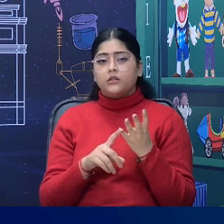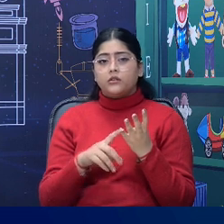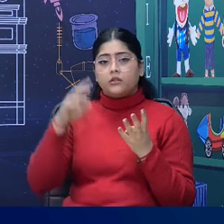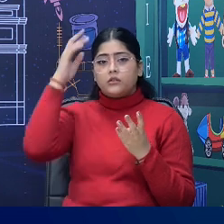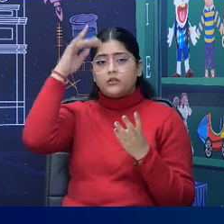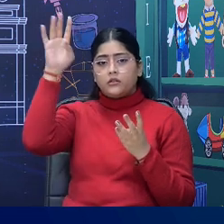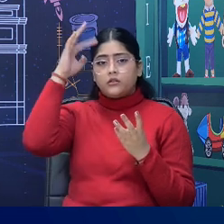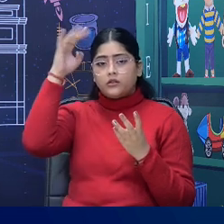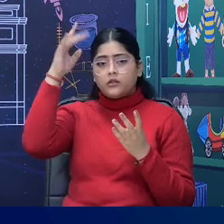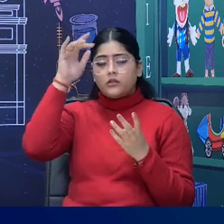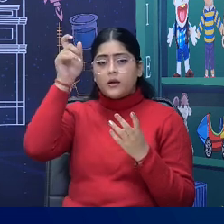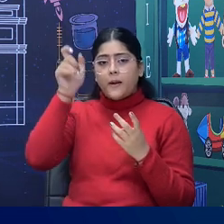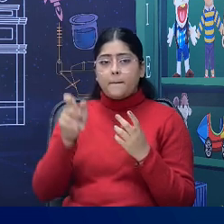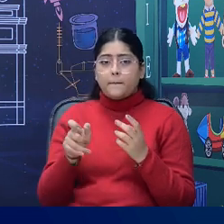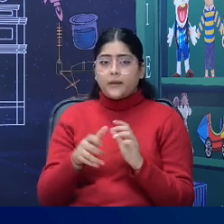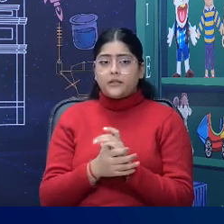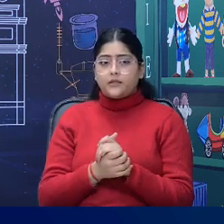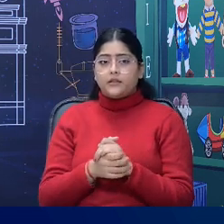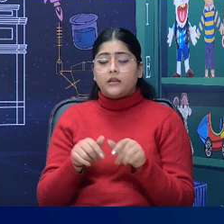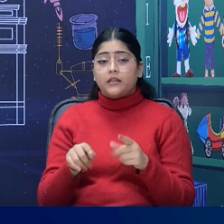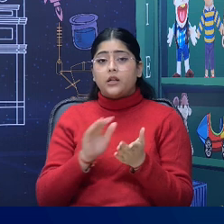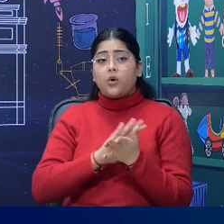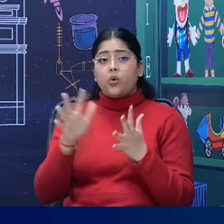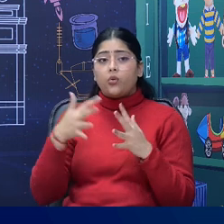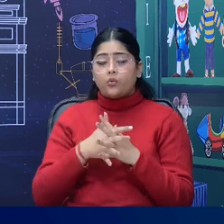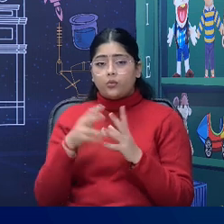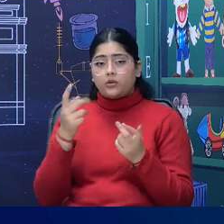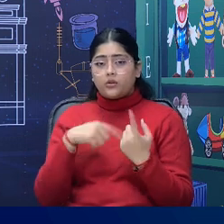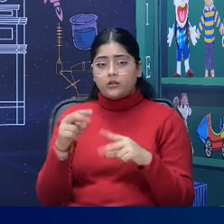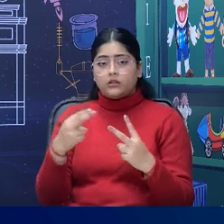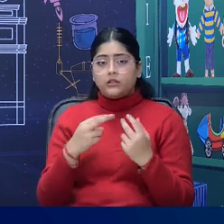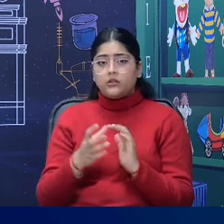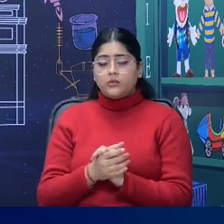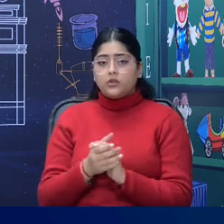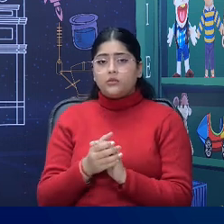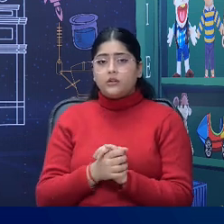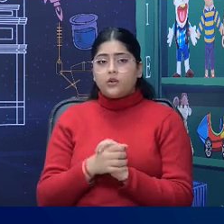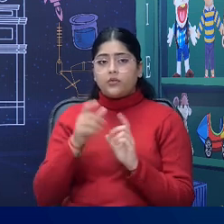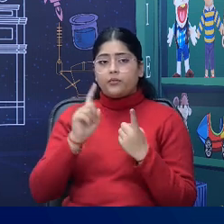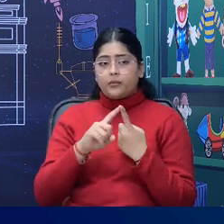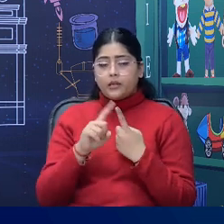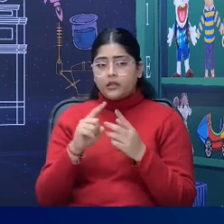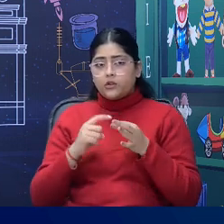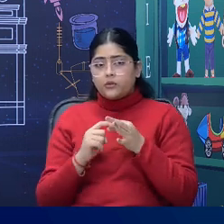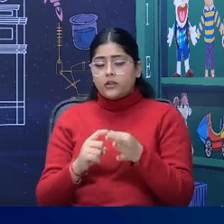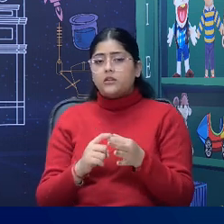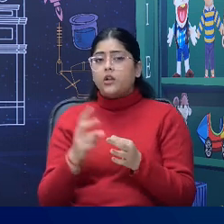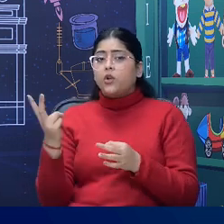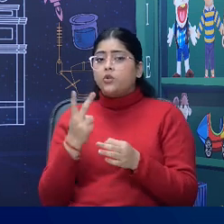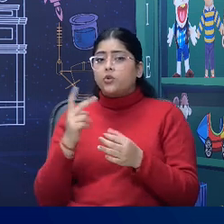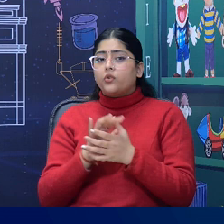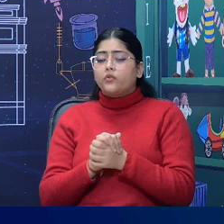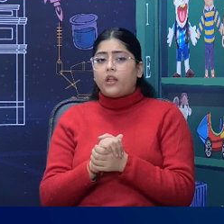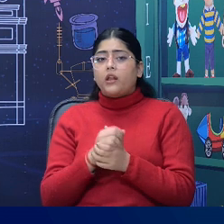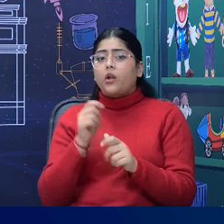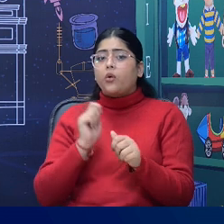बच्चों के लिए होमवर्क भी लेना चाहेंगे आपसे हम तो गृह कार्य है हमारे छात्रों के लिए पहला प्रश्न है दोनों दोस्तों ने कौन-कौन से